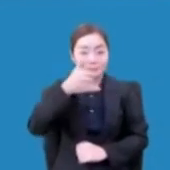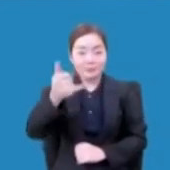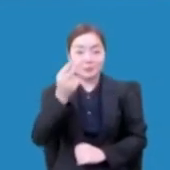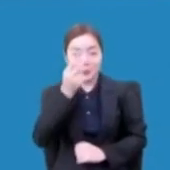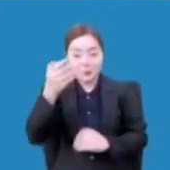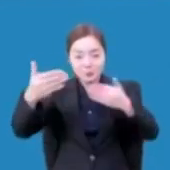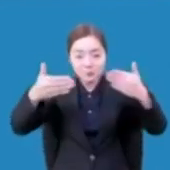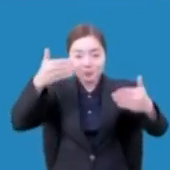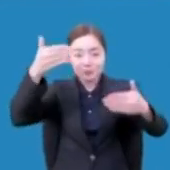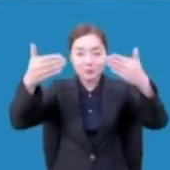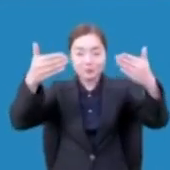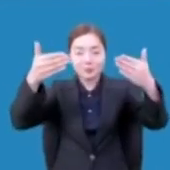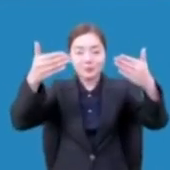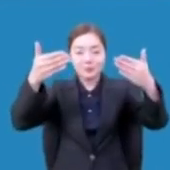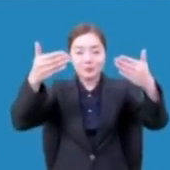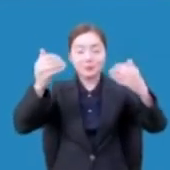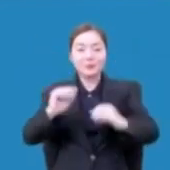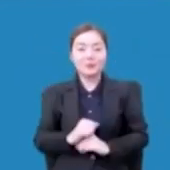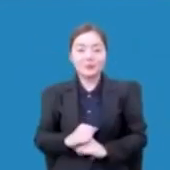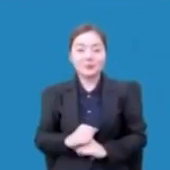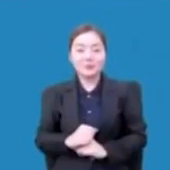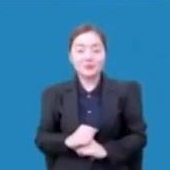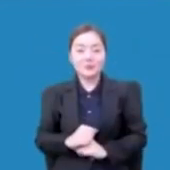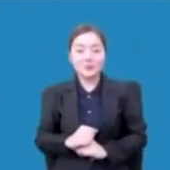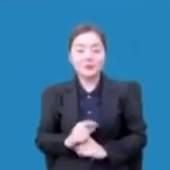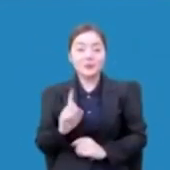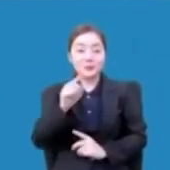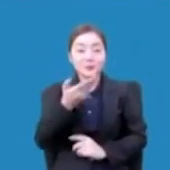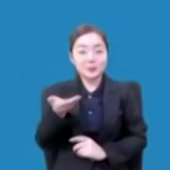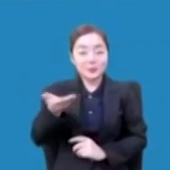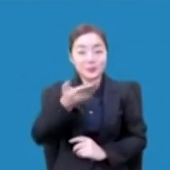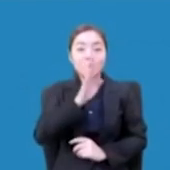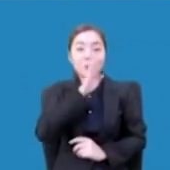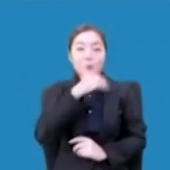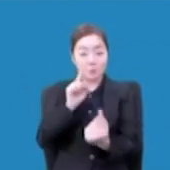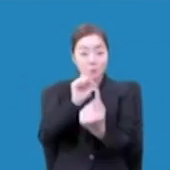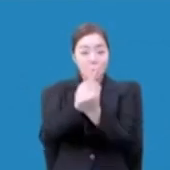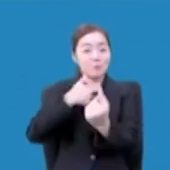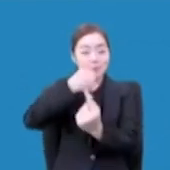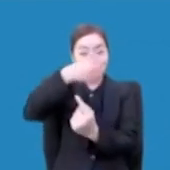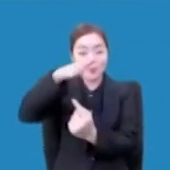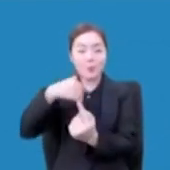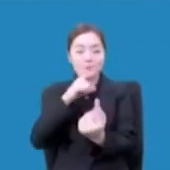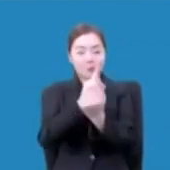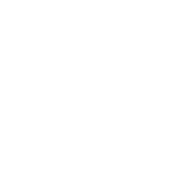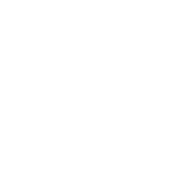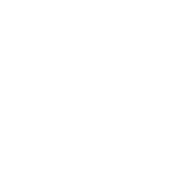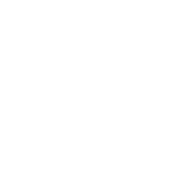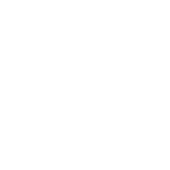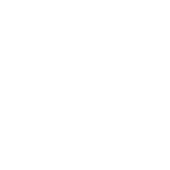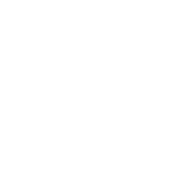อลาแขกทุกท่านในห้องประชุมแห่งนี้ถ้าเจอผมด้านนอกทักทายได้นะครับสวัสดีครับ